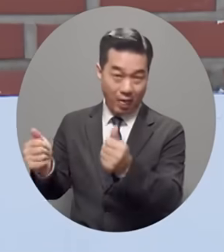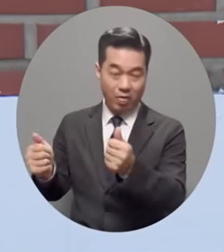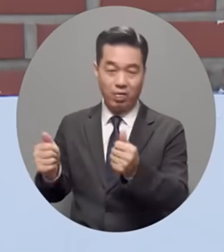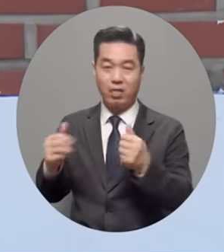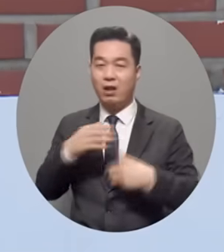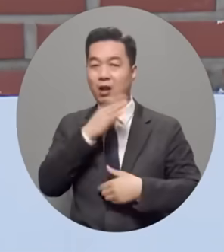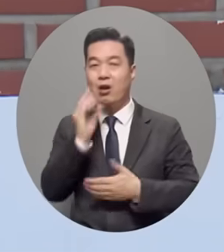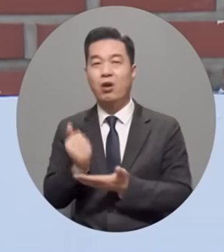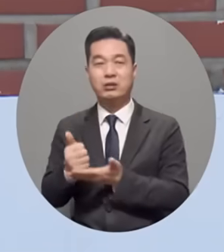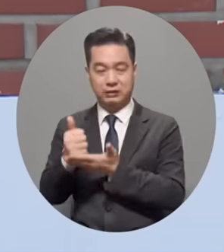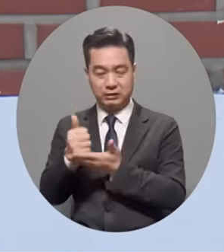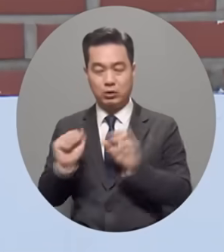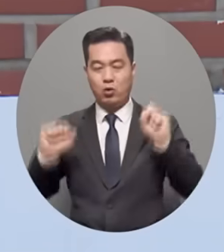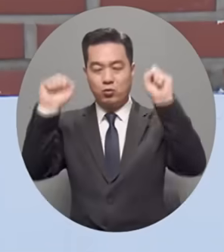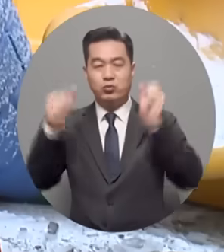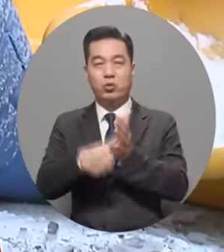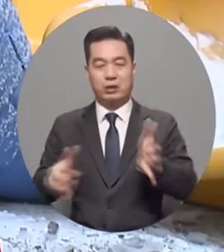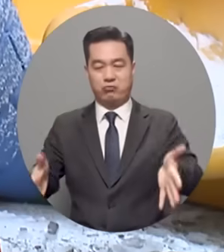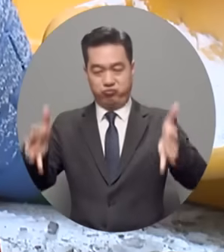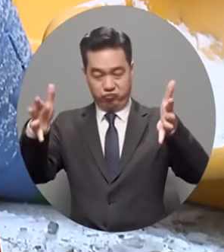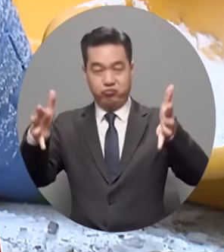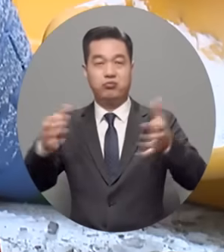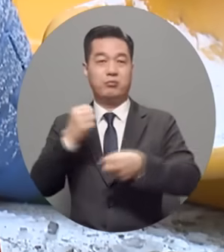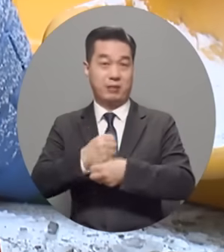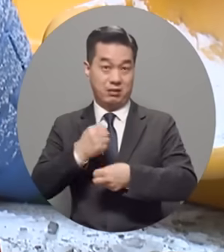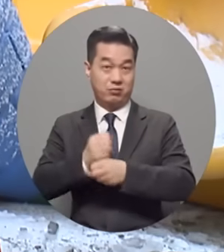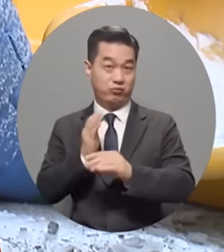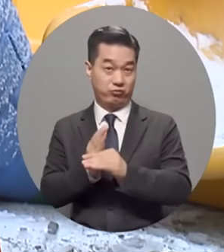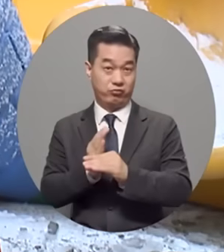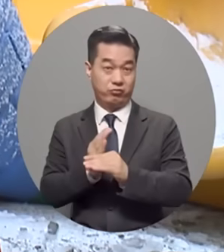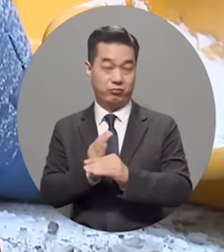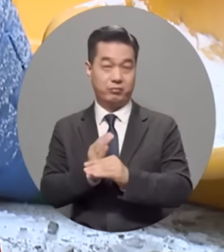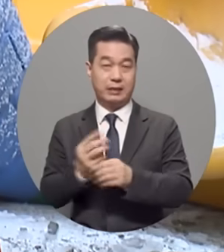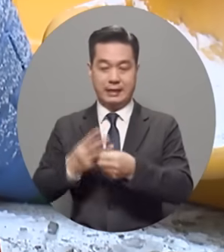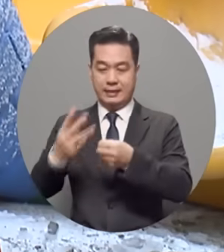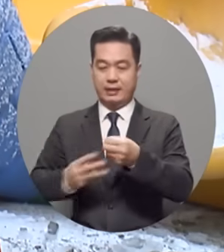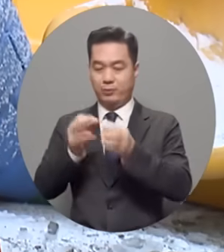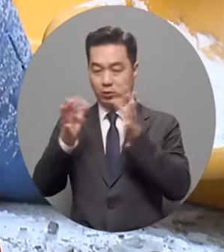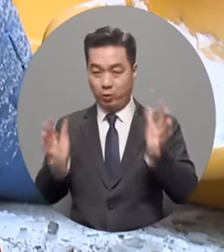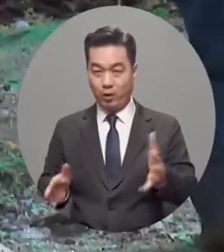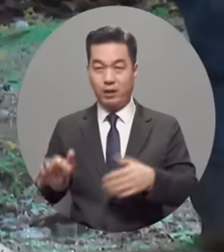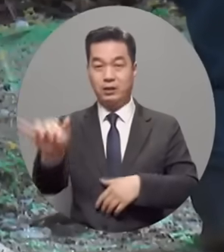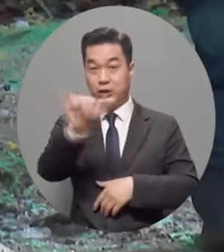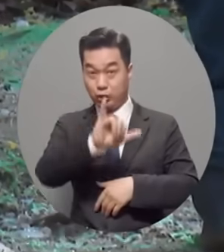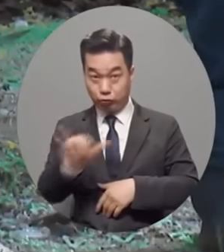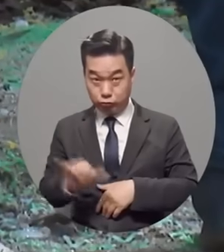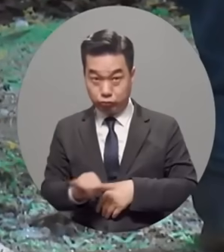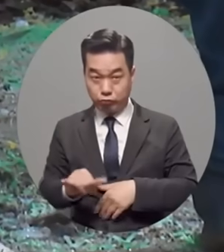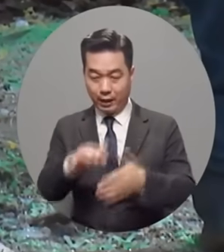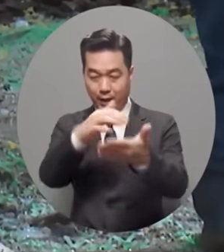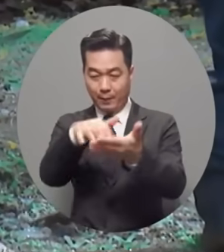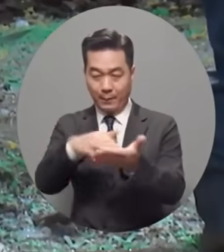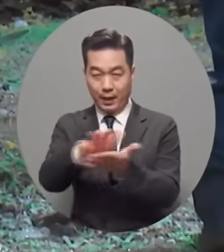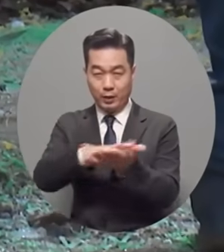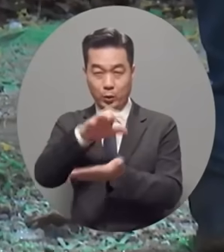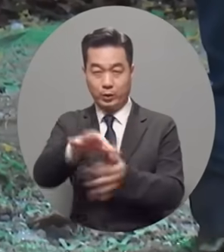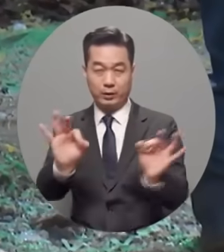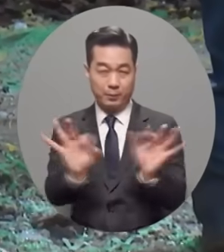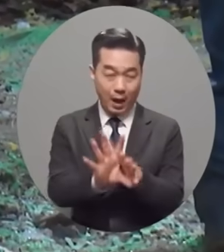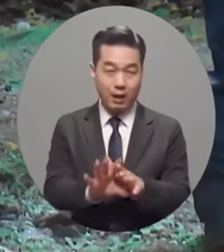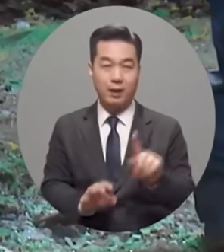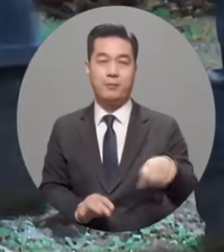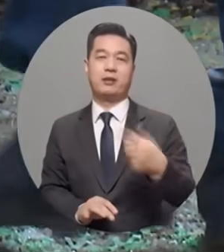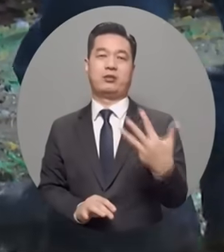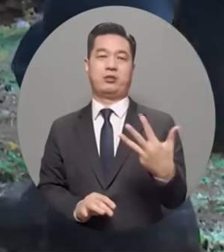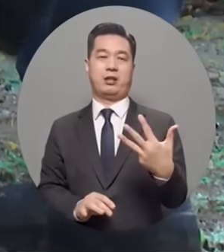들여놓는 공사를 진행 중입니다. 지난 3년 동안 전국에서 철거된 놀이터는 집계된 것만 108개.